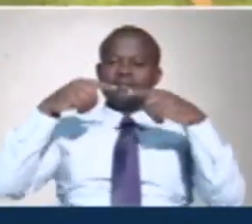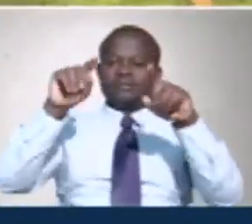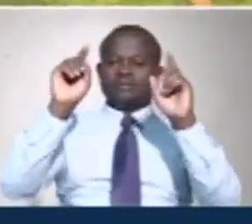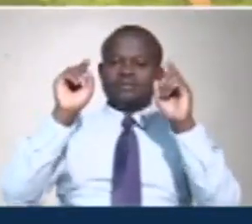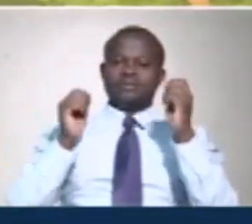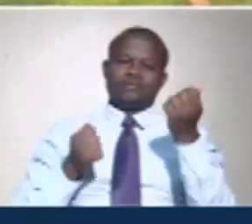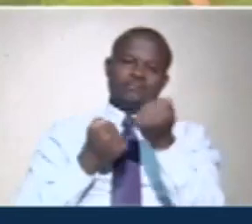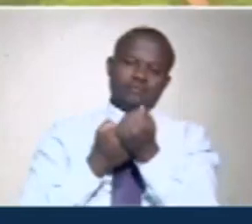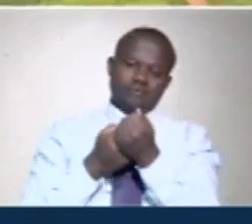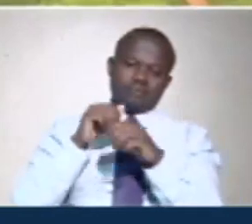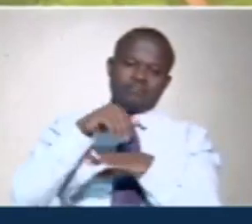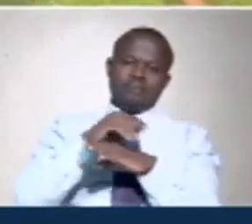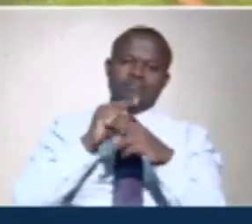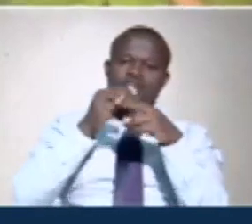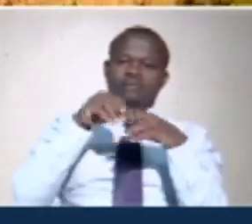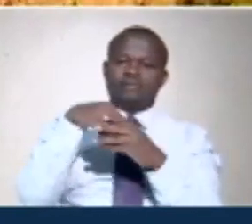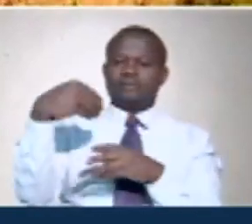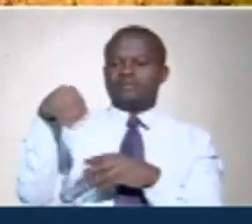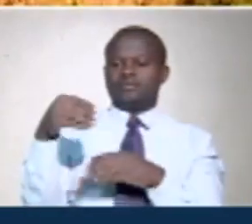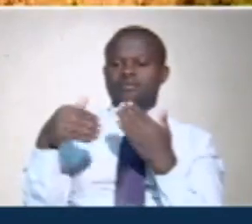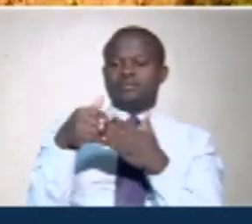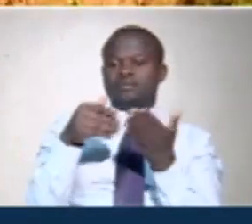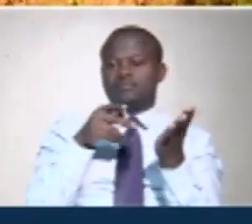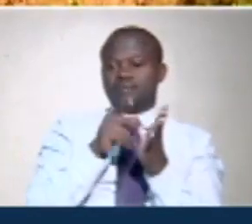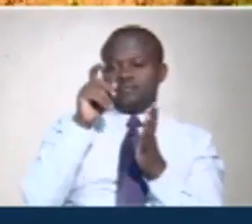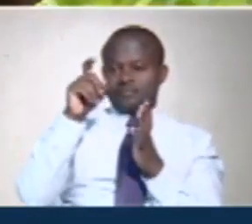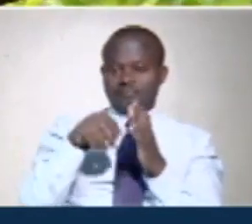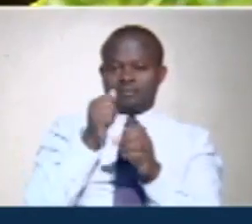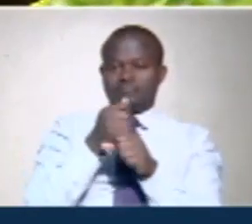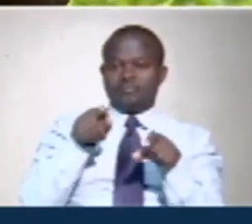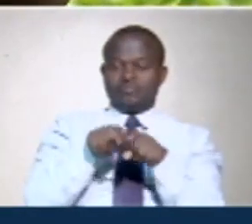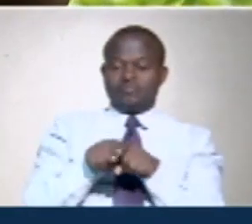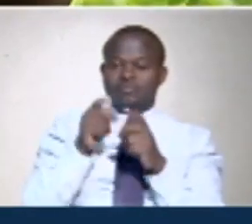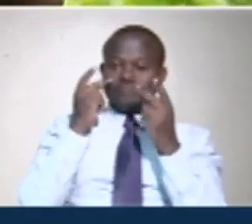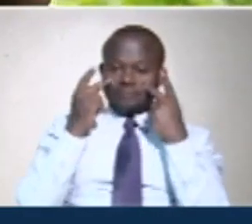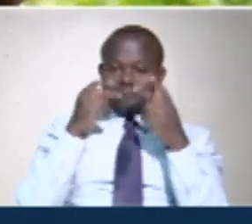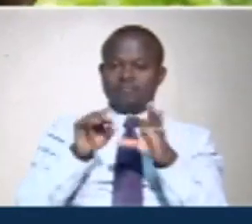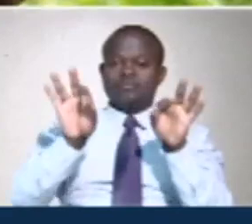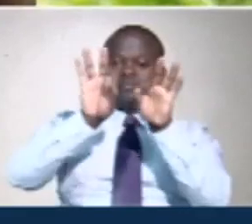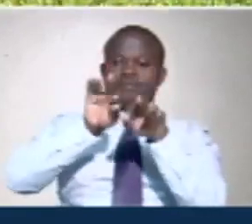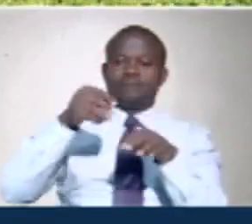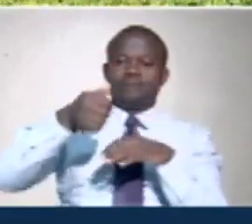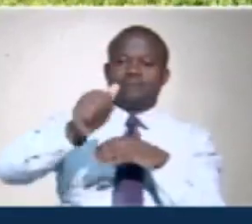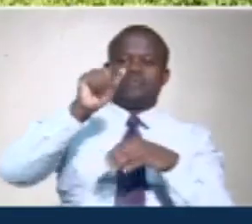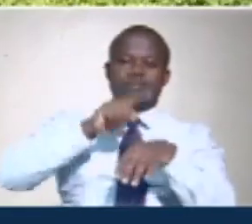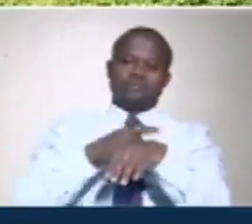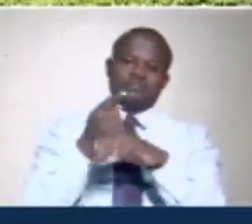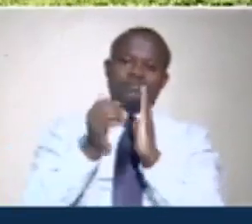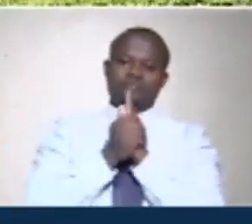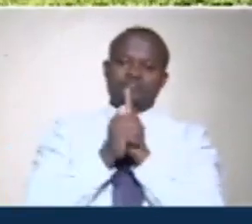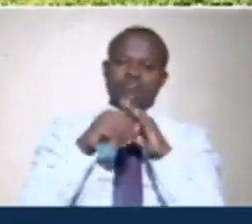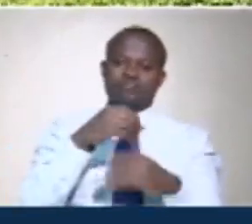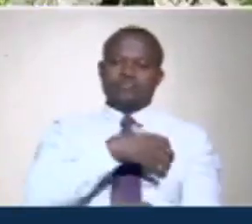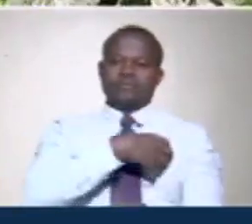ko umuterankunga yohereza inguzanyo ye mu madolari bityo ko no kumwishyura bikorwa uko harebeye ku gaciro k'amadolari muri icyo gihe. Impuguke mu bukungu